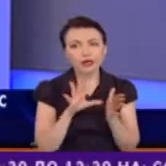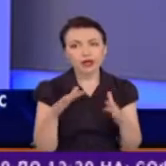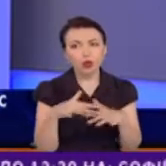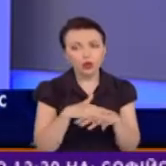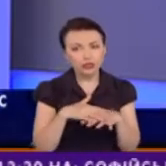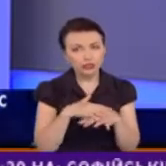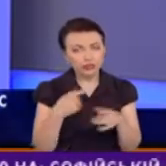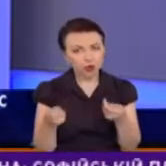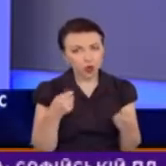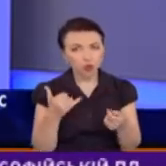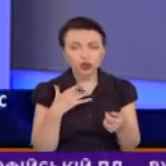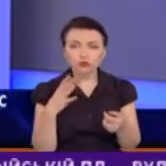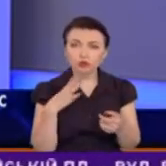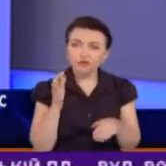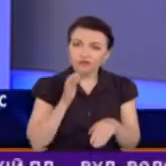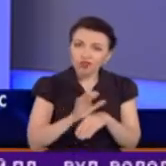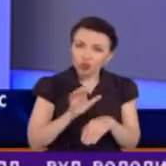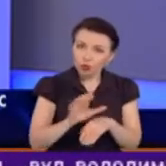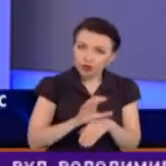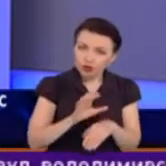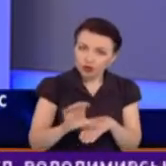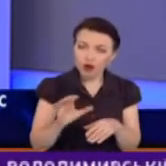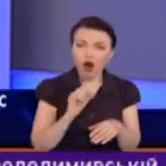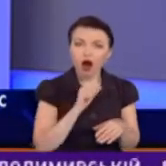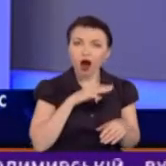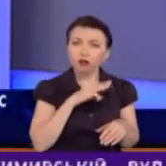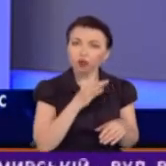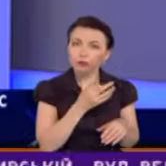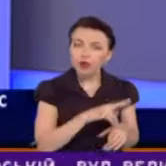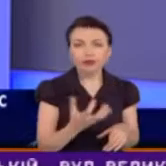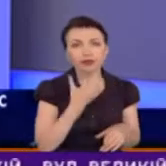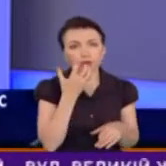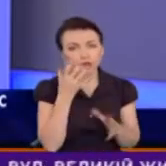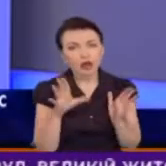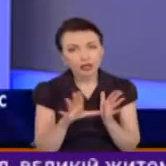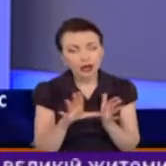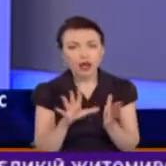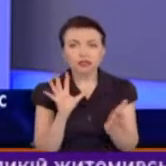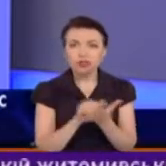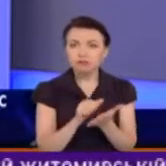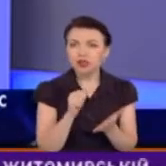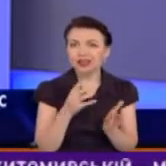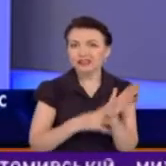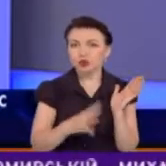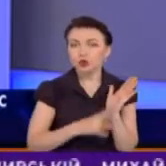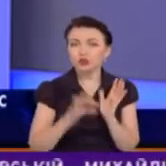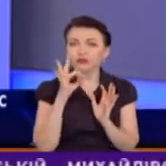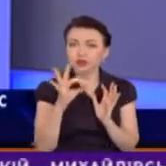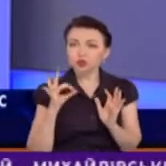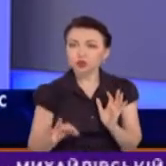нас була генерація, тобто виробники, атомна, теплова енергія, вони займають практично 90%